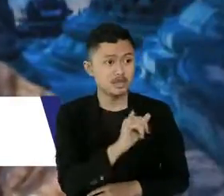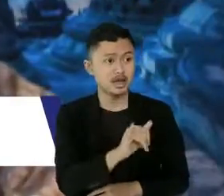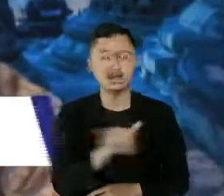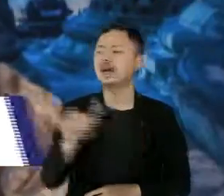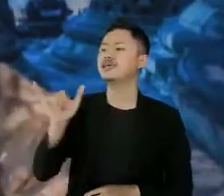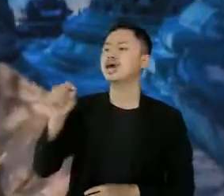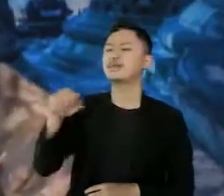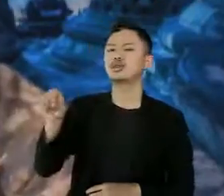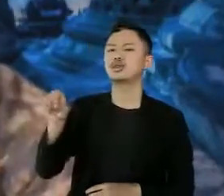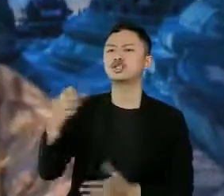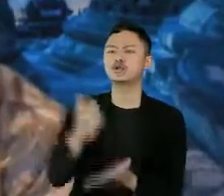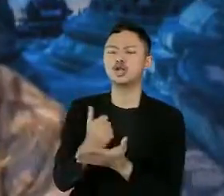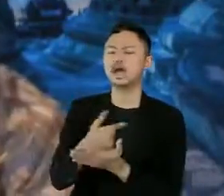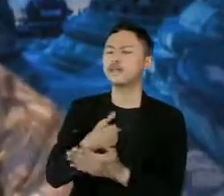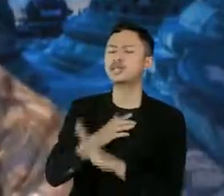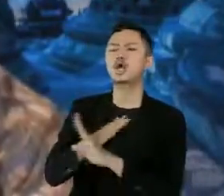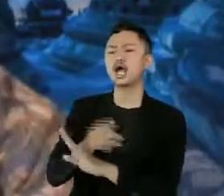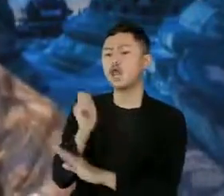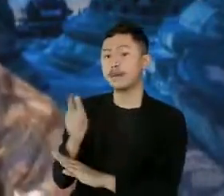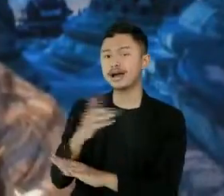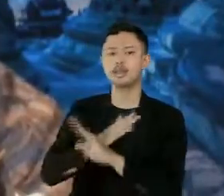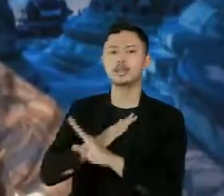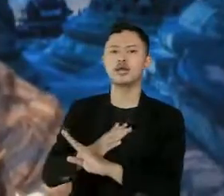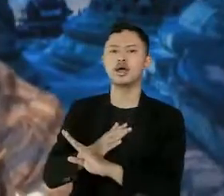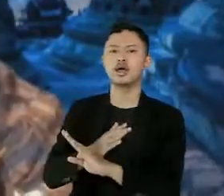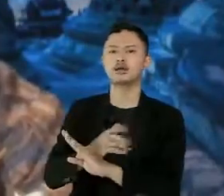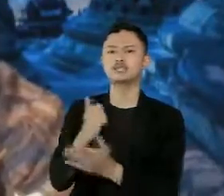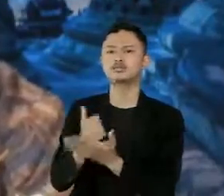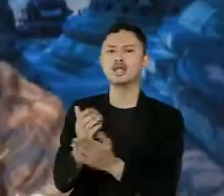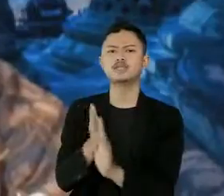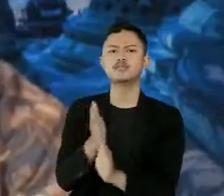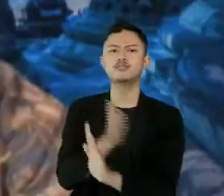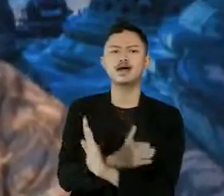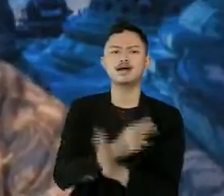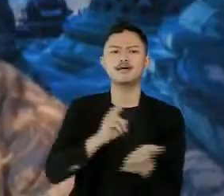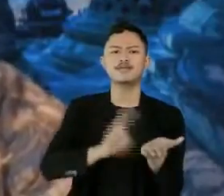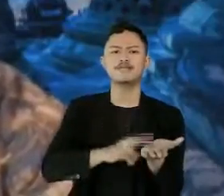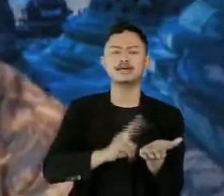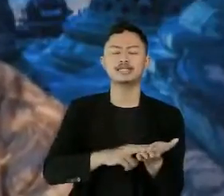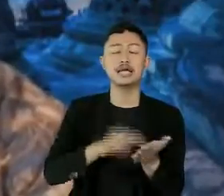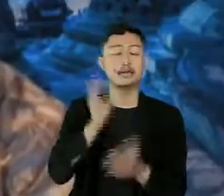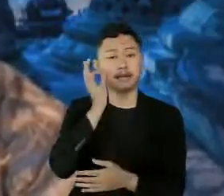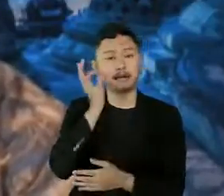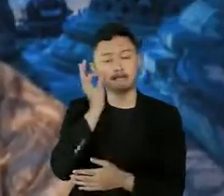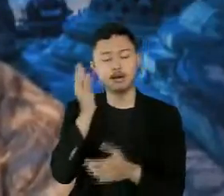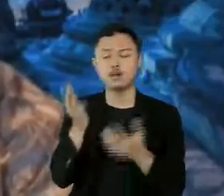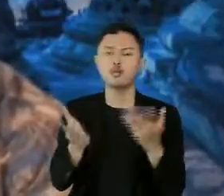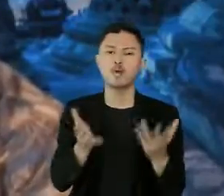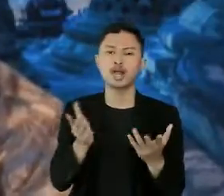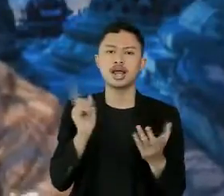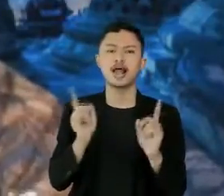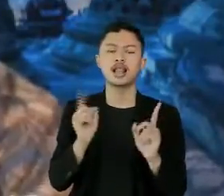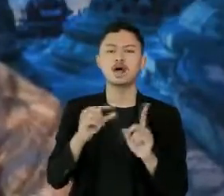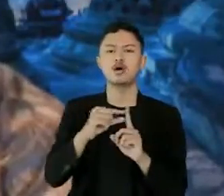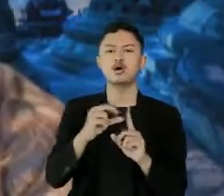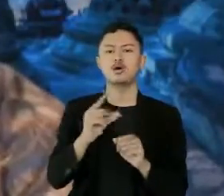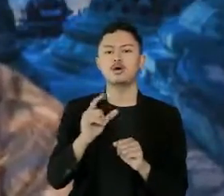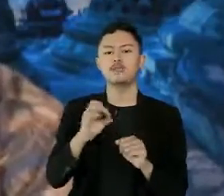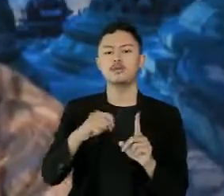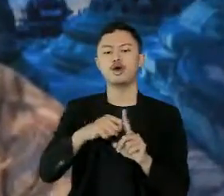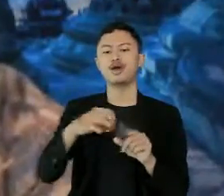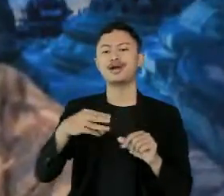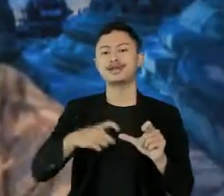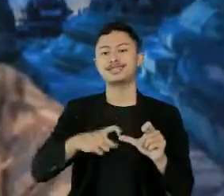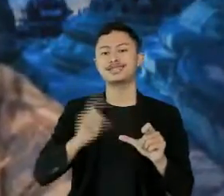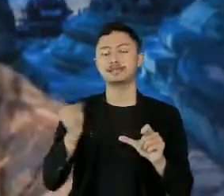jadi reaktif gitu. Jadi ini juga saya mesti jelaskan di sini. Jadi kalau bicara istilahnya, mohon maaf ya, kalau prokes kesehatan itu